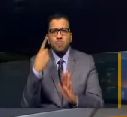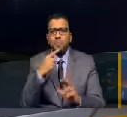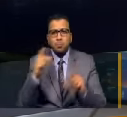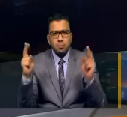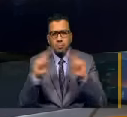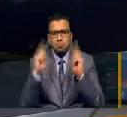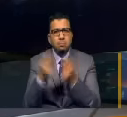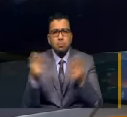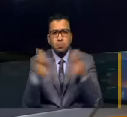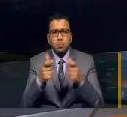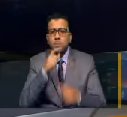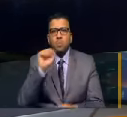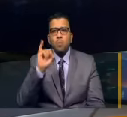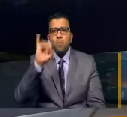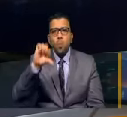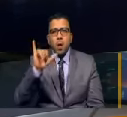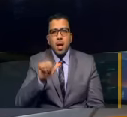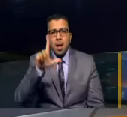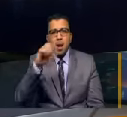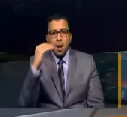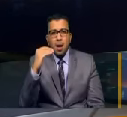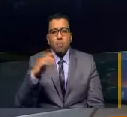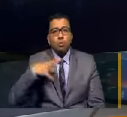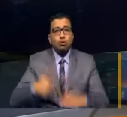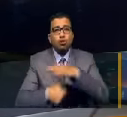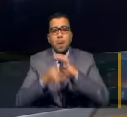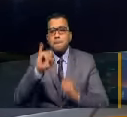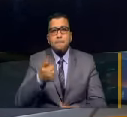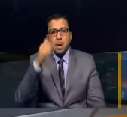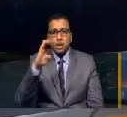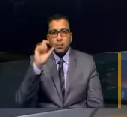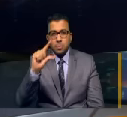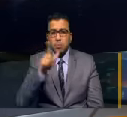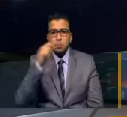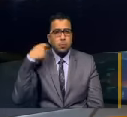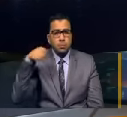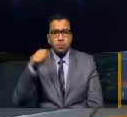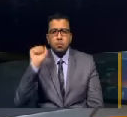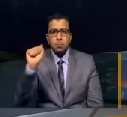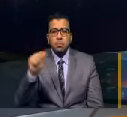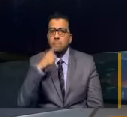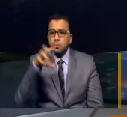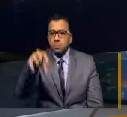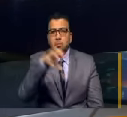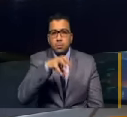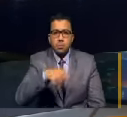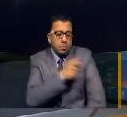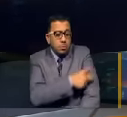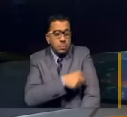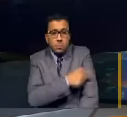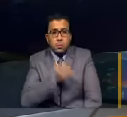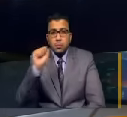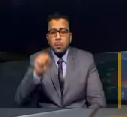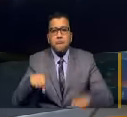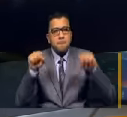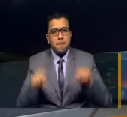وذلك بمقر ضاحيه مويلح في حضور او بحضور الشيخ ماجد بن سلطان القاسمي مدير دائره شؤون الضواحي والقرى واعضاء اللجنه